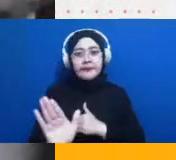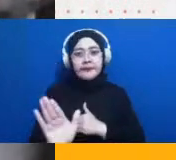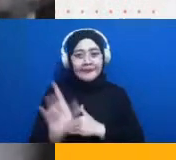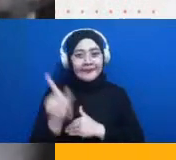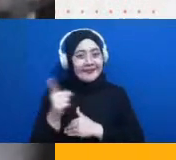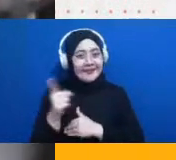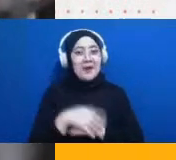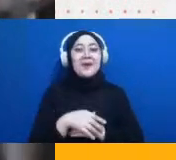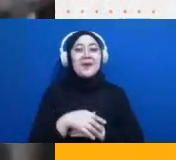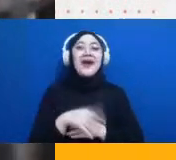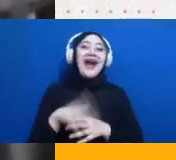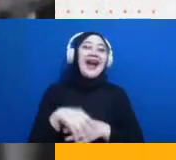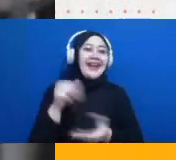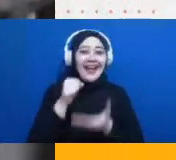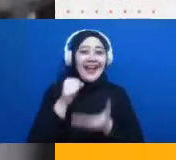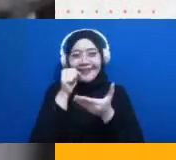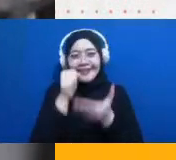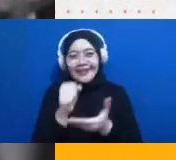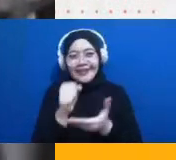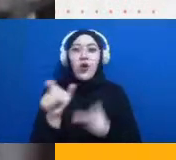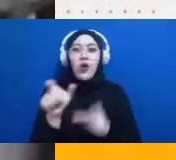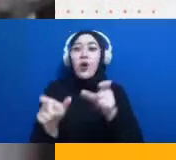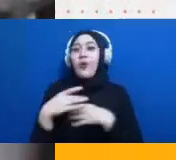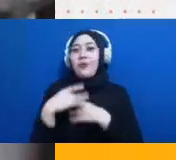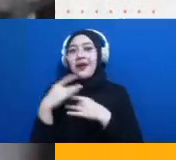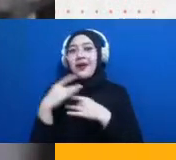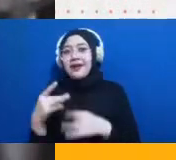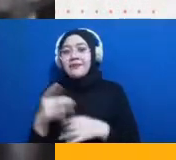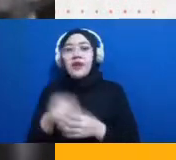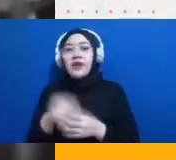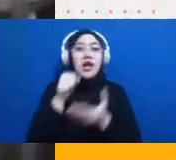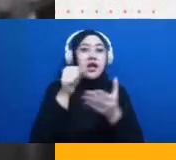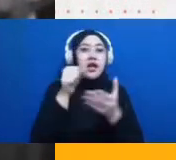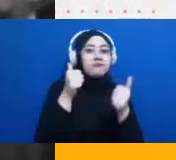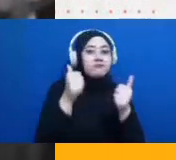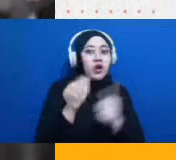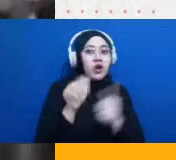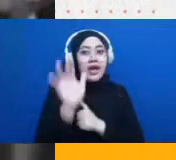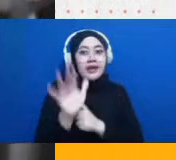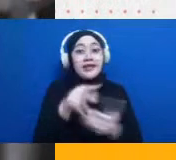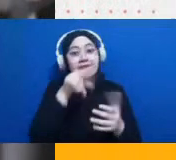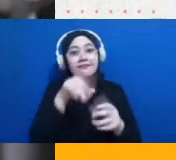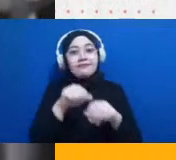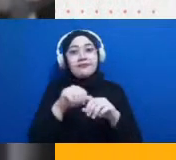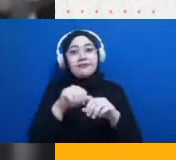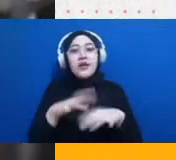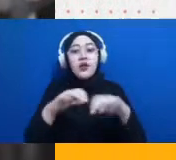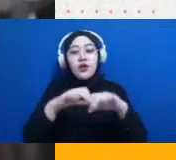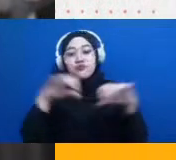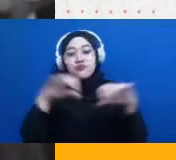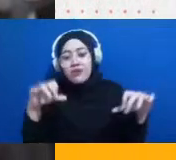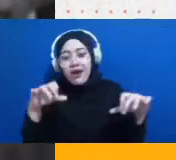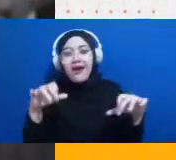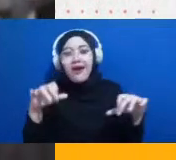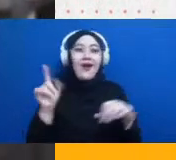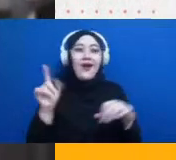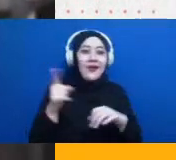karena ada hadiahnya juga nih, dan tentunya hadiahnya juga bagus-bagus teman-teman. Nanti silahkan dilihat aja merchandise yang dikirimkan